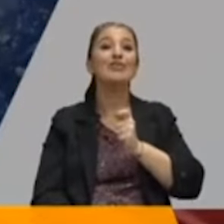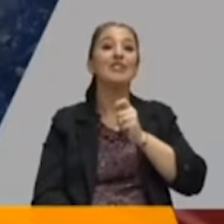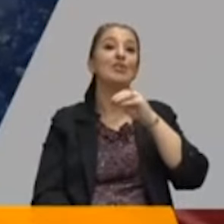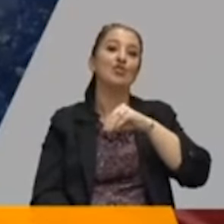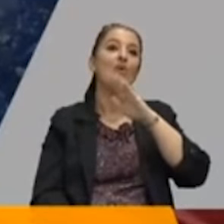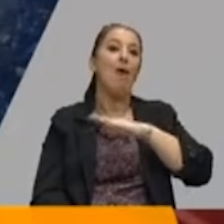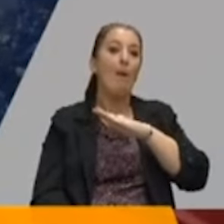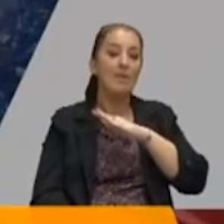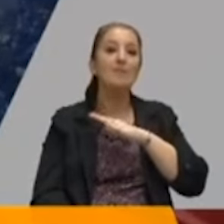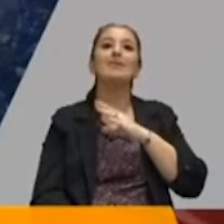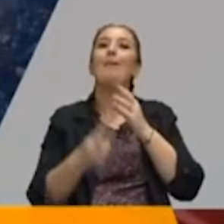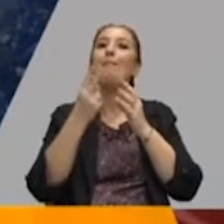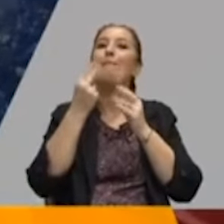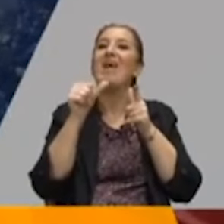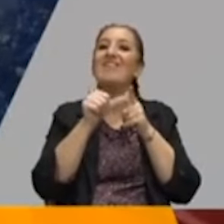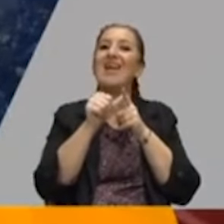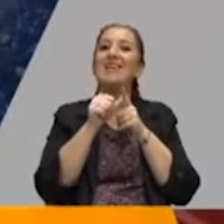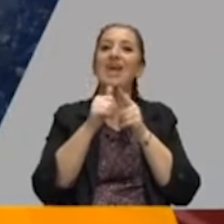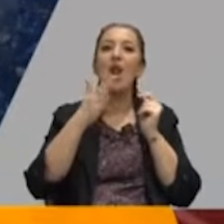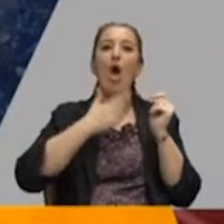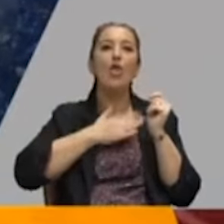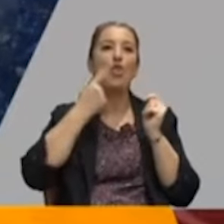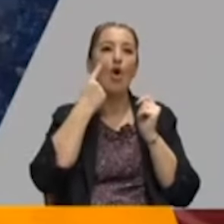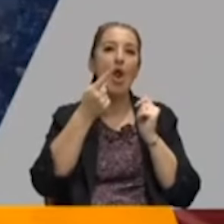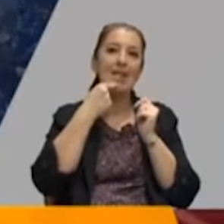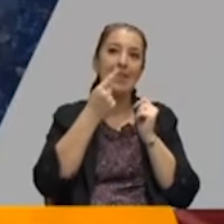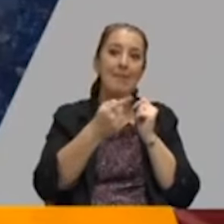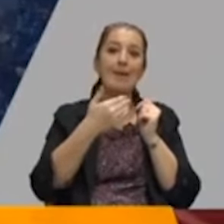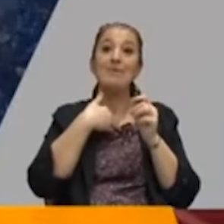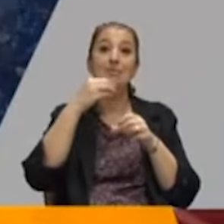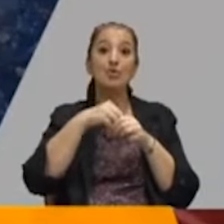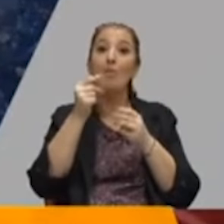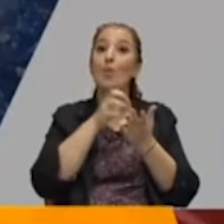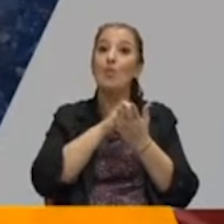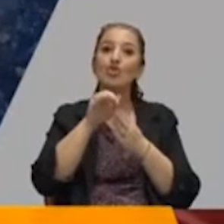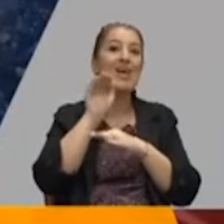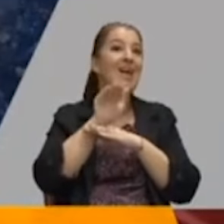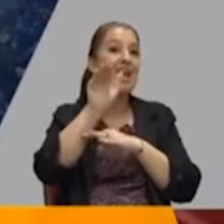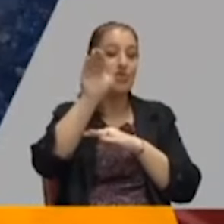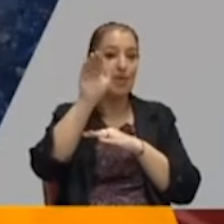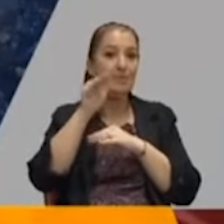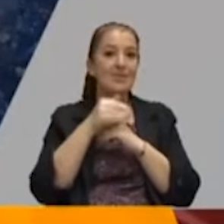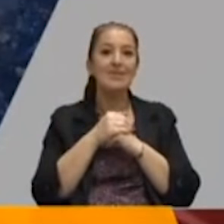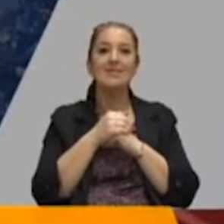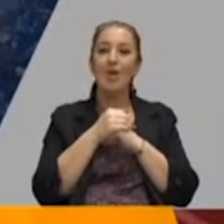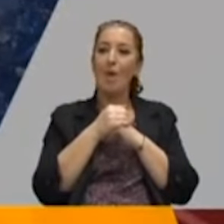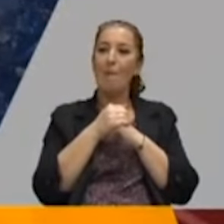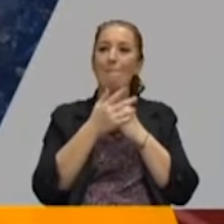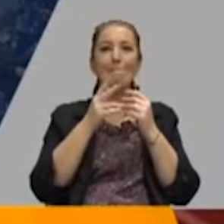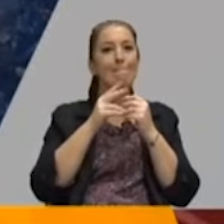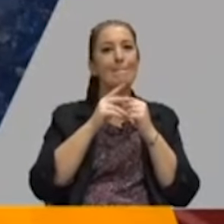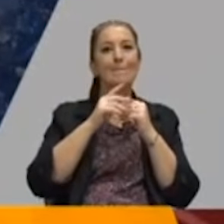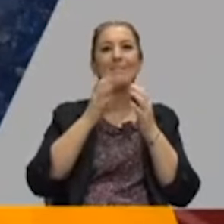yaptığımız finansal öngörü demek. Bizim için bütçe geleceğimizi şekillendirmek